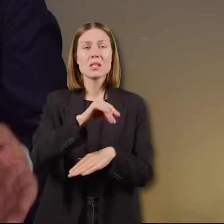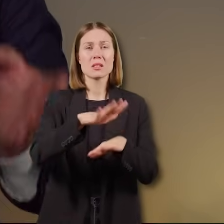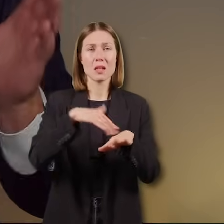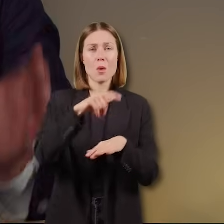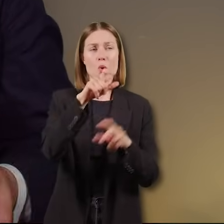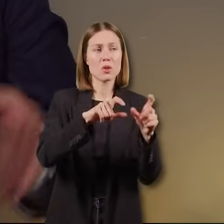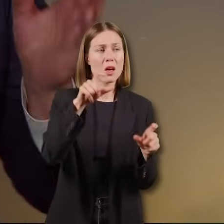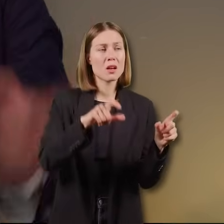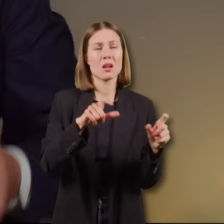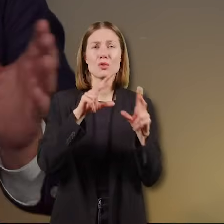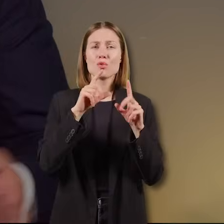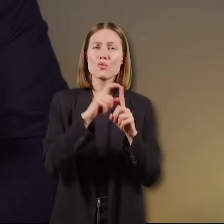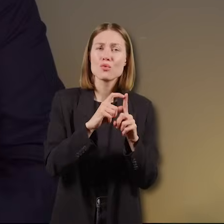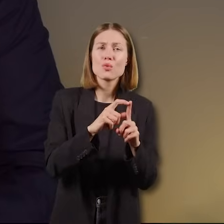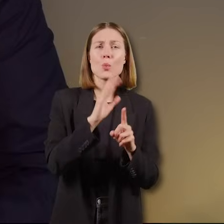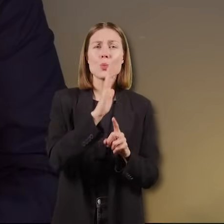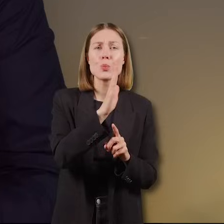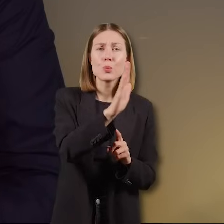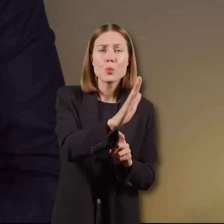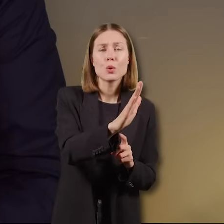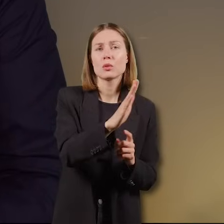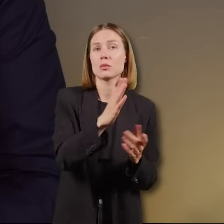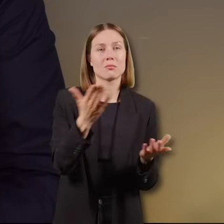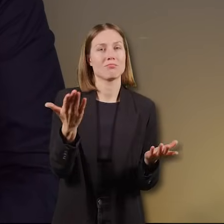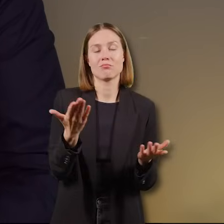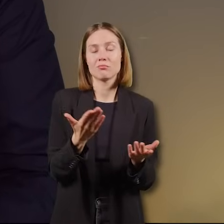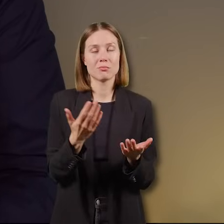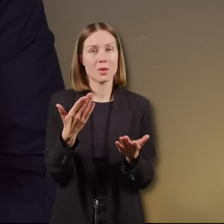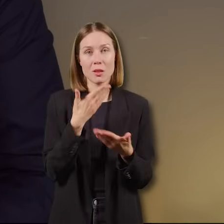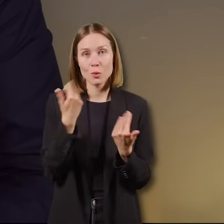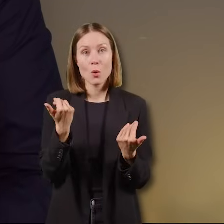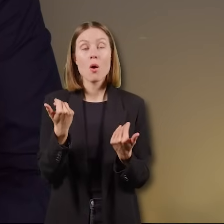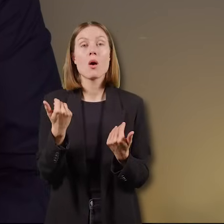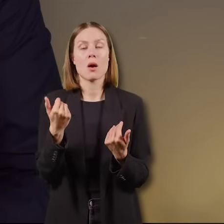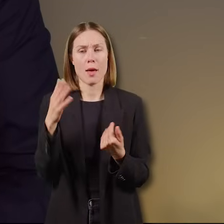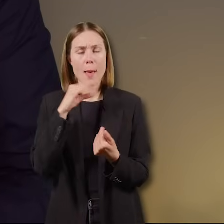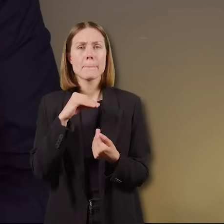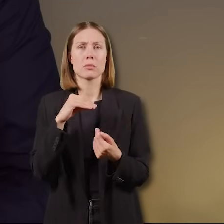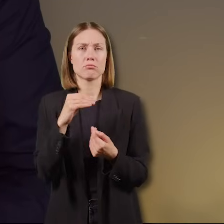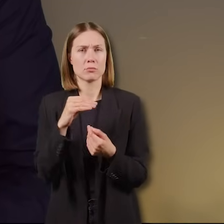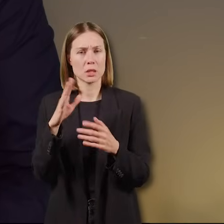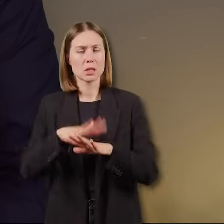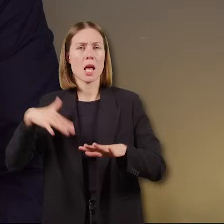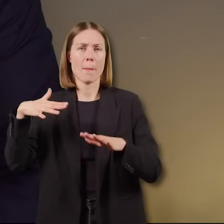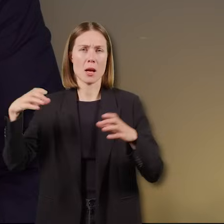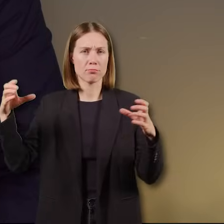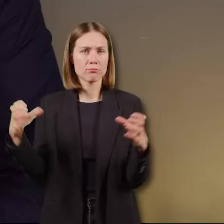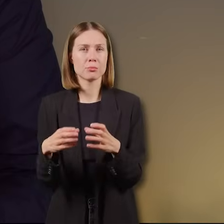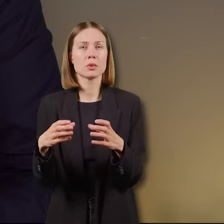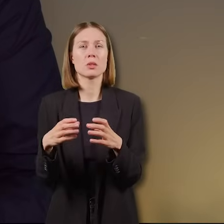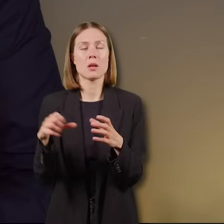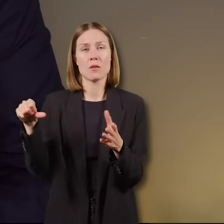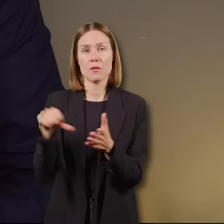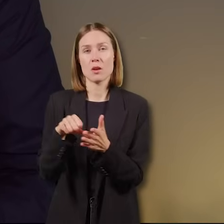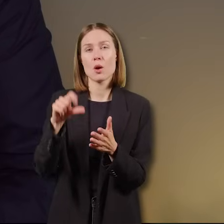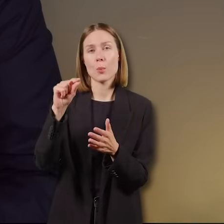siūlo, žada, padarys, nepadarė. Ir iš tiesų pavyko suvienyti jėgas Seime. Ir va, kartu buvo ir